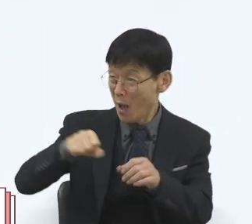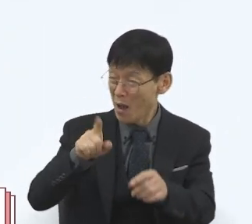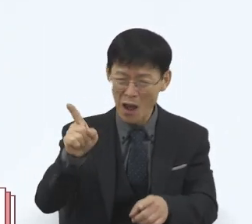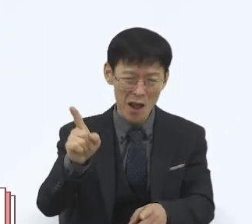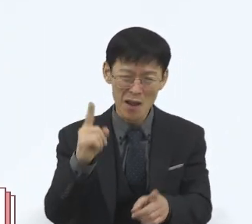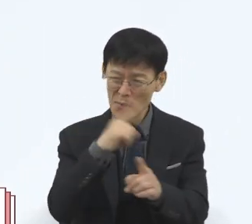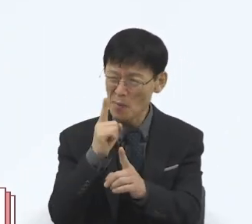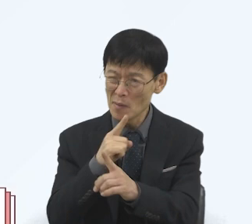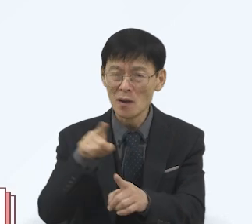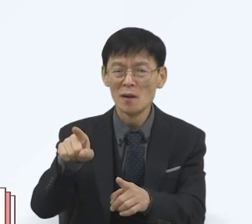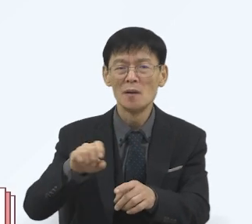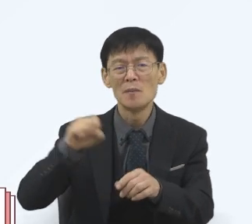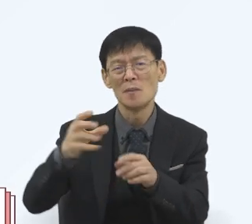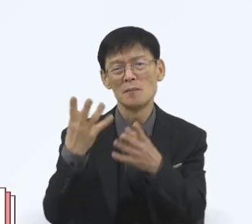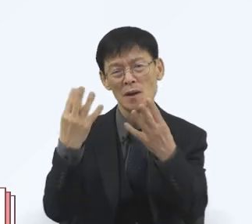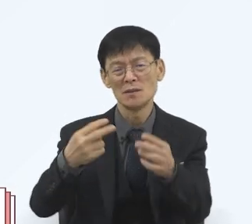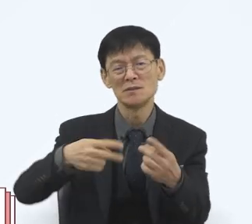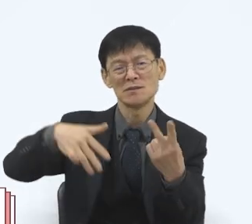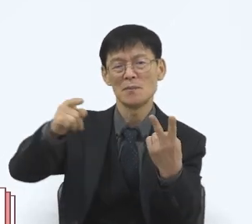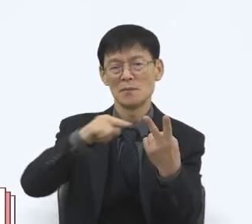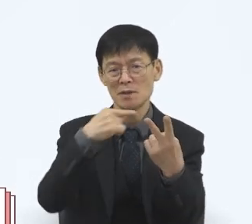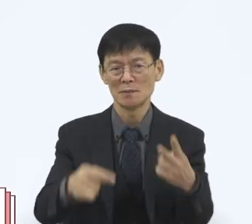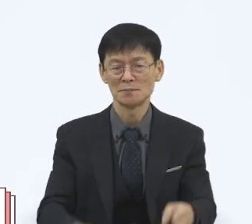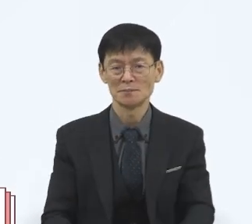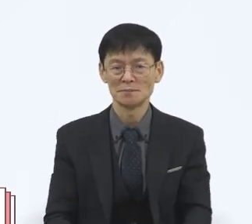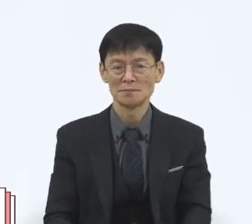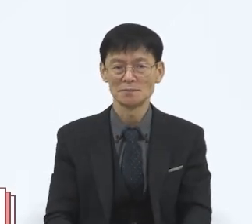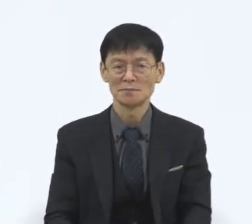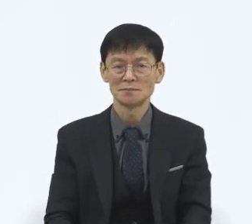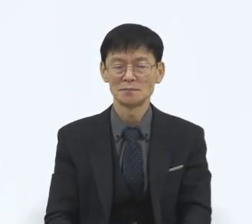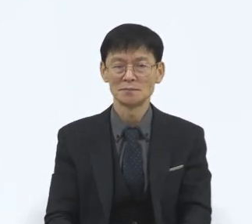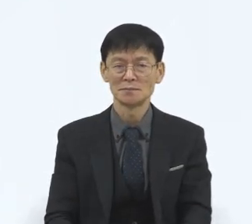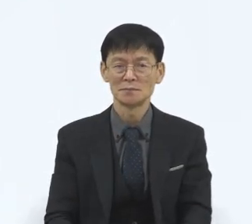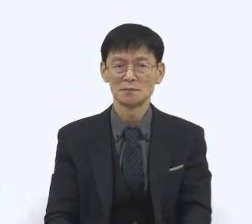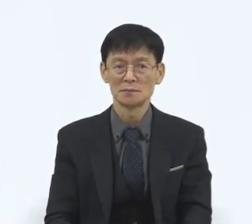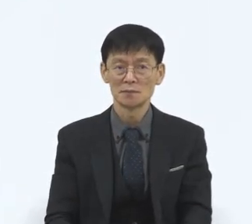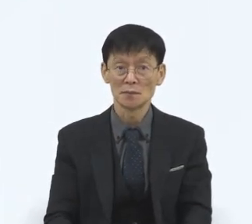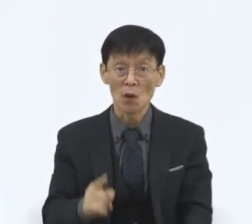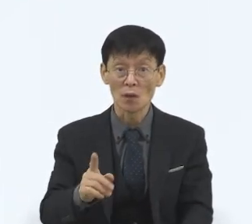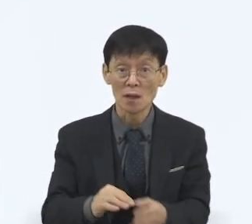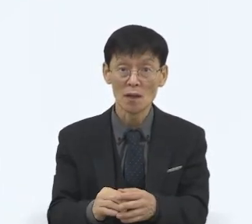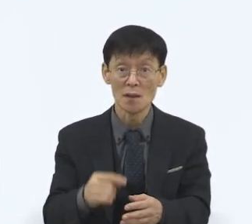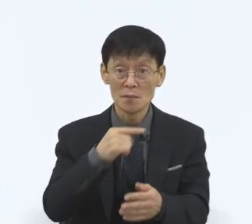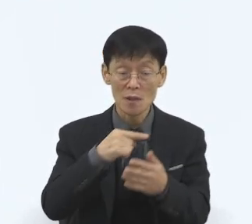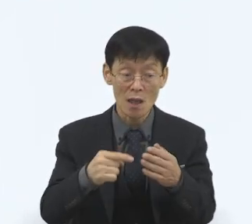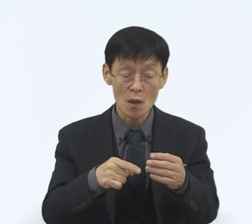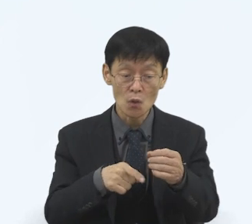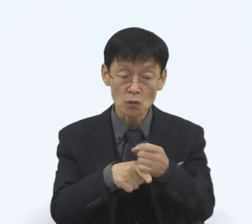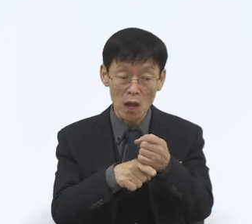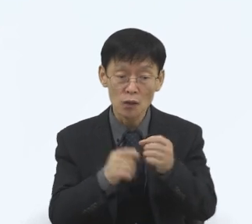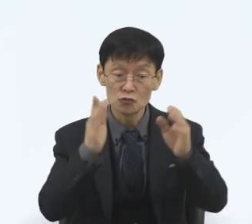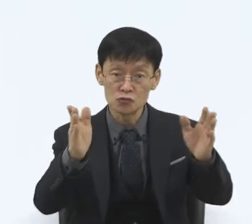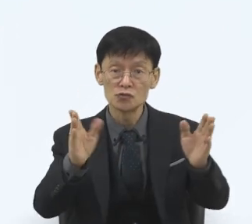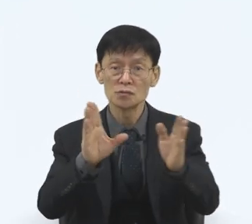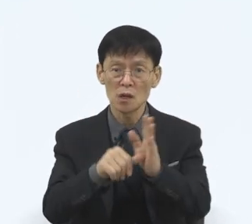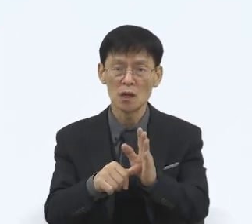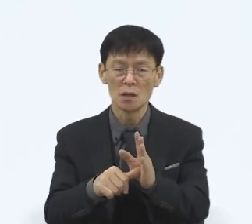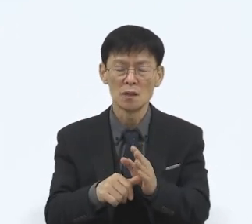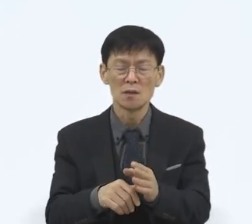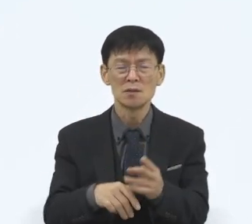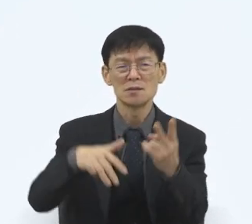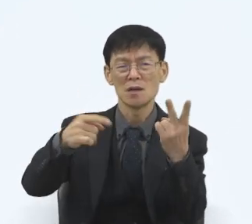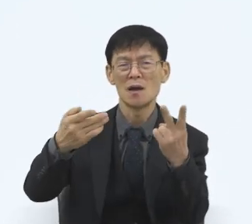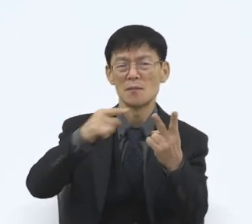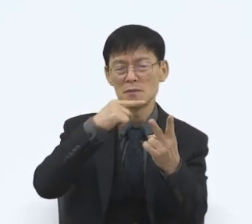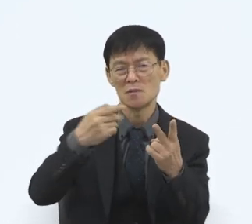말을 퍼뜨리고 다니는 경우가 2차 피해에 해당될 수 있겠죠. 다음으로 피해 사실을 조사하는 과정에서